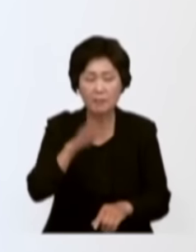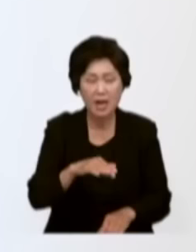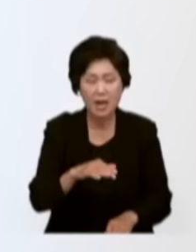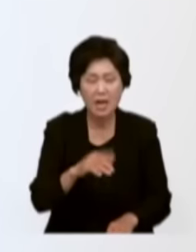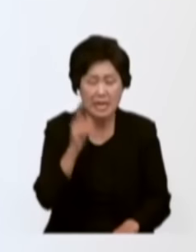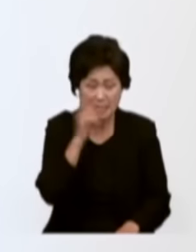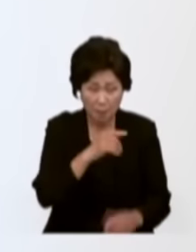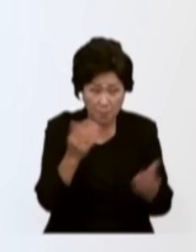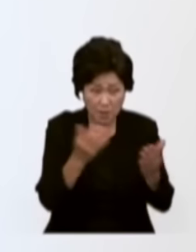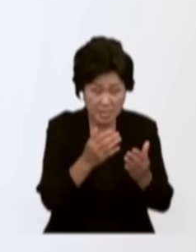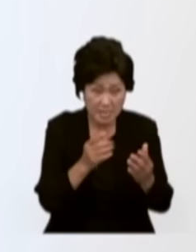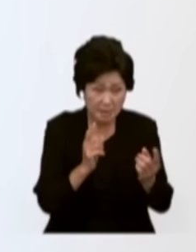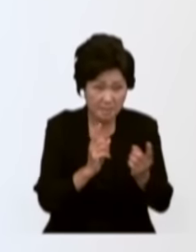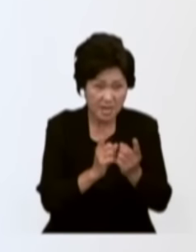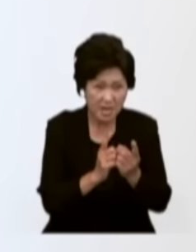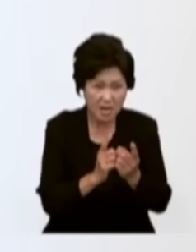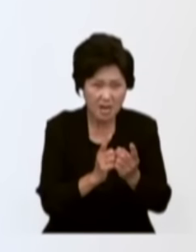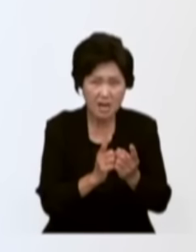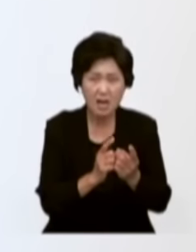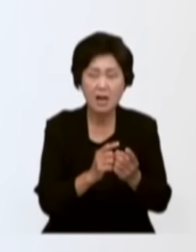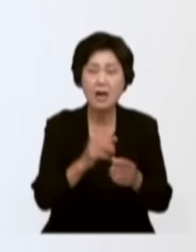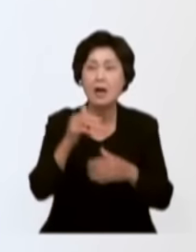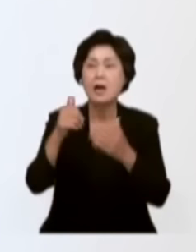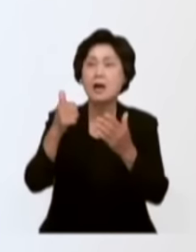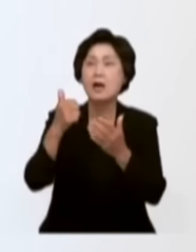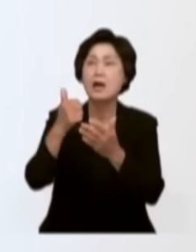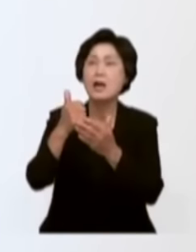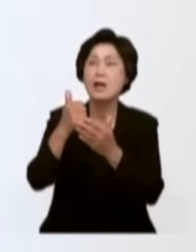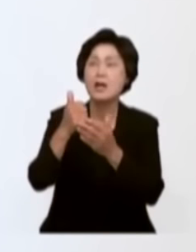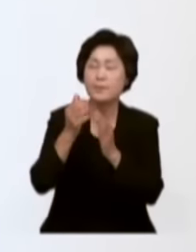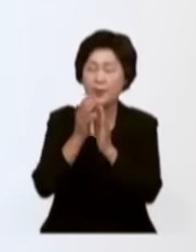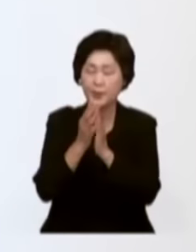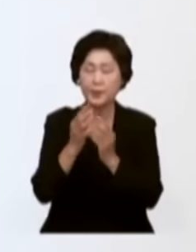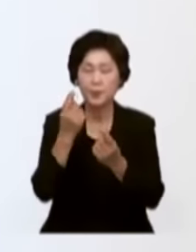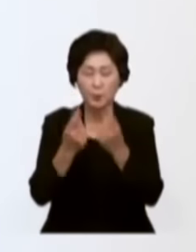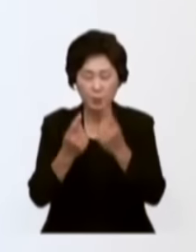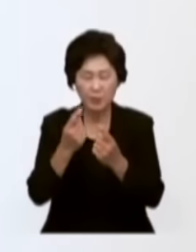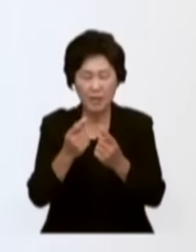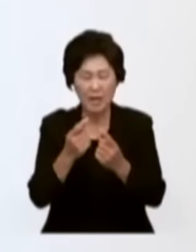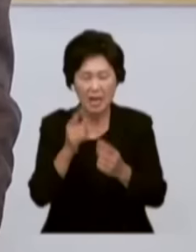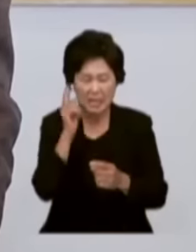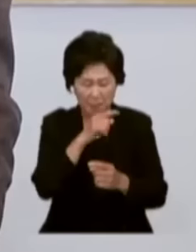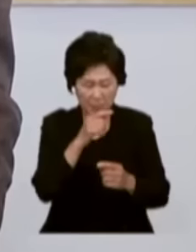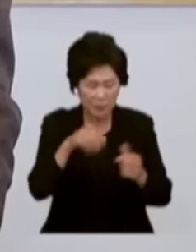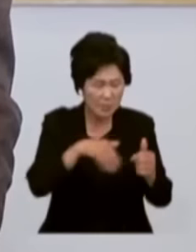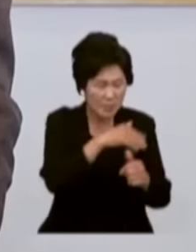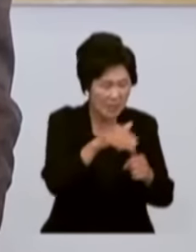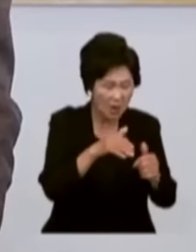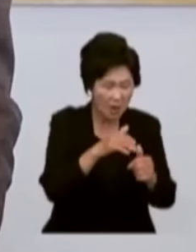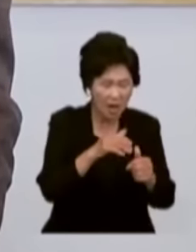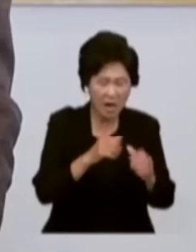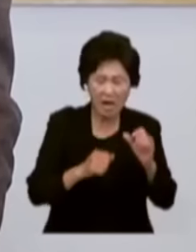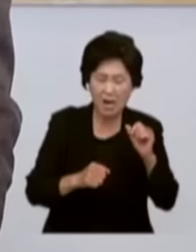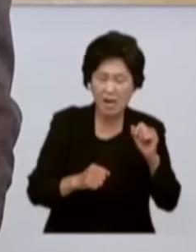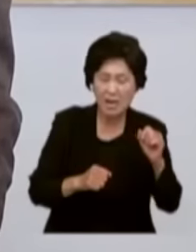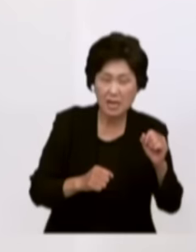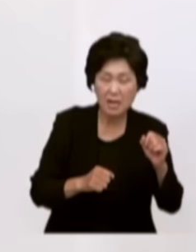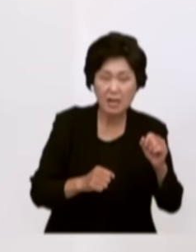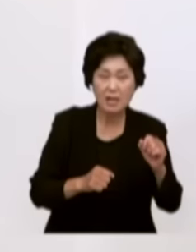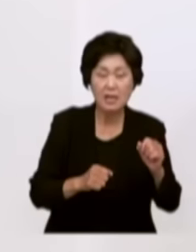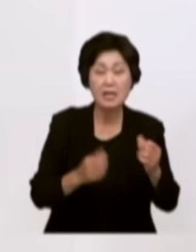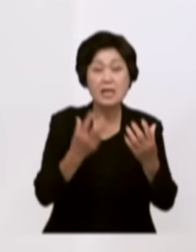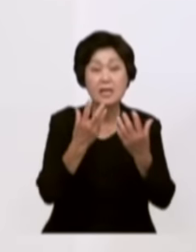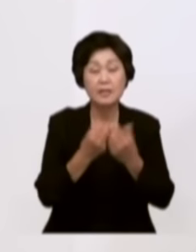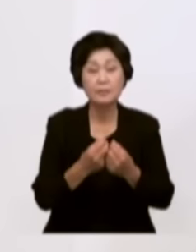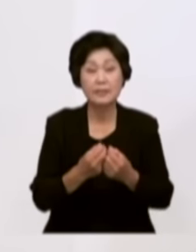되면은 하나님을 찾기보다는 그 안 좋은 상에 계속 매달리게 되더라고요. 예를 들면은 제가 이제 한밤에 TV 연예를